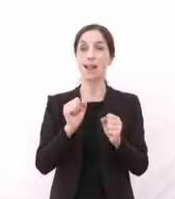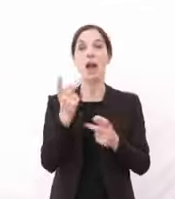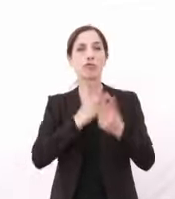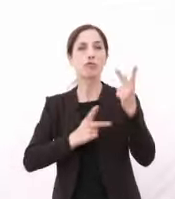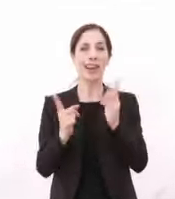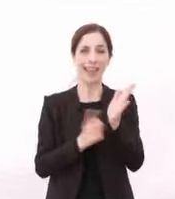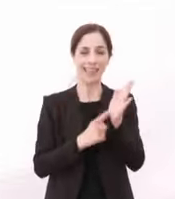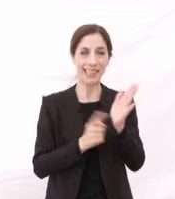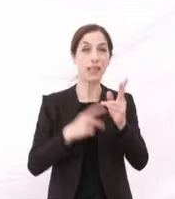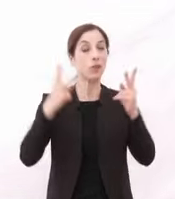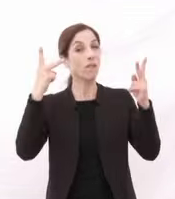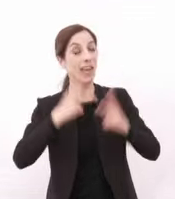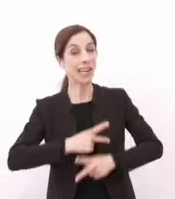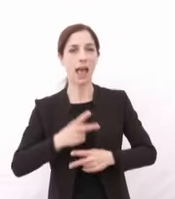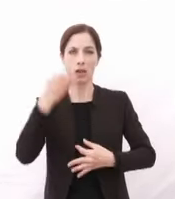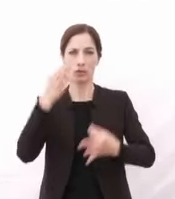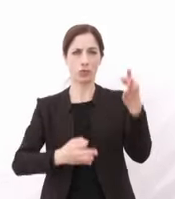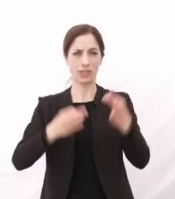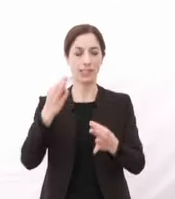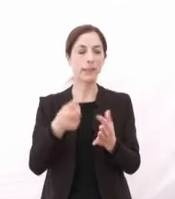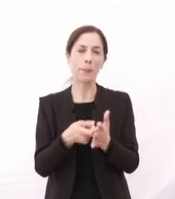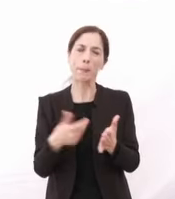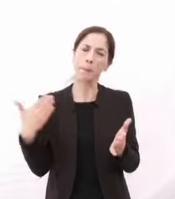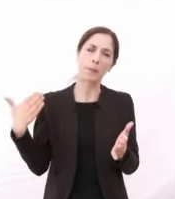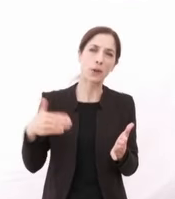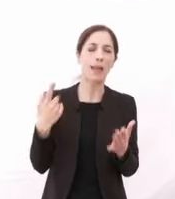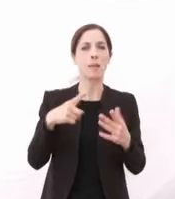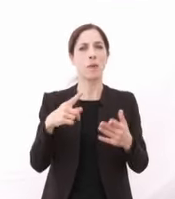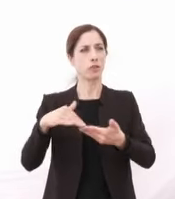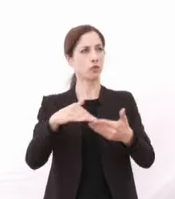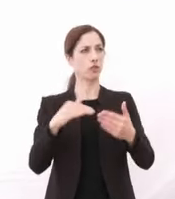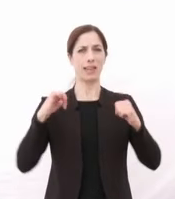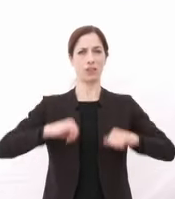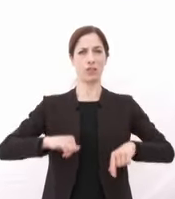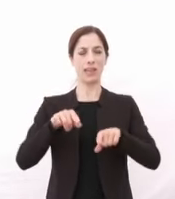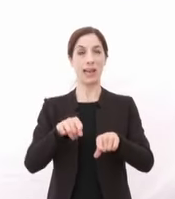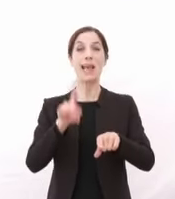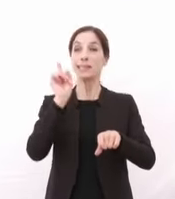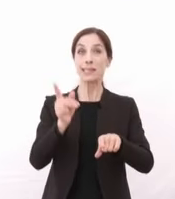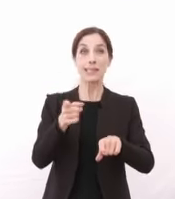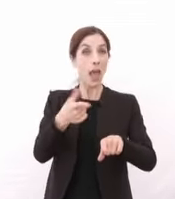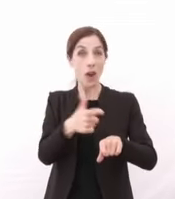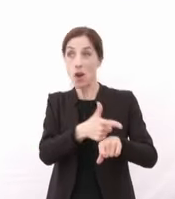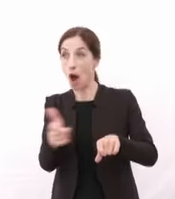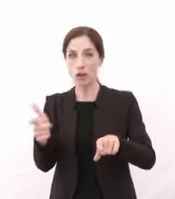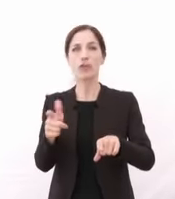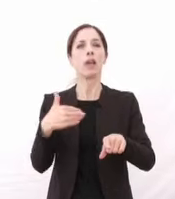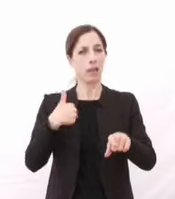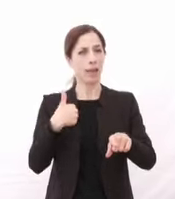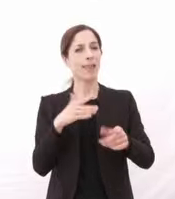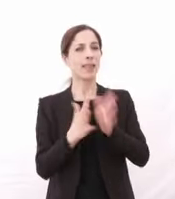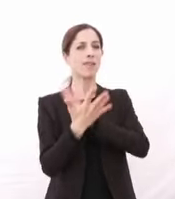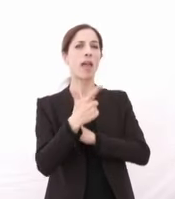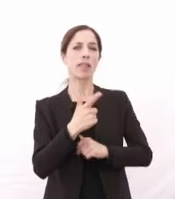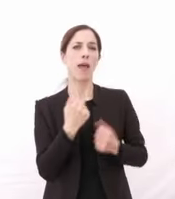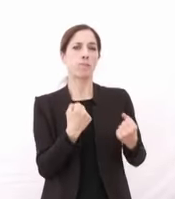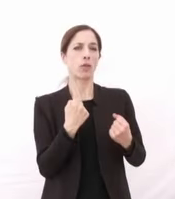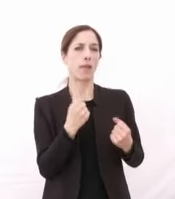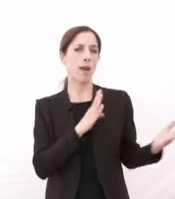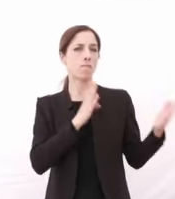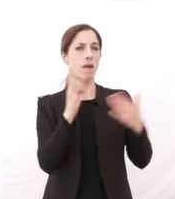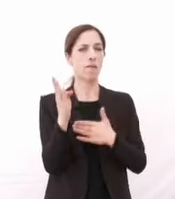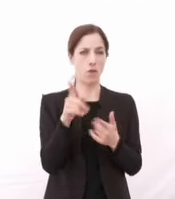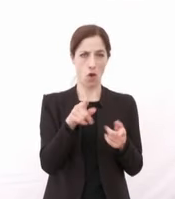giustizia, fondamentali in una società civile, costituiscano una minaccia per il potere mafioso, al posto